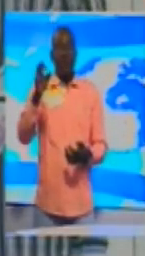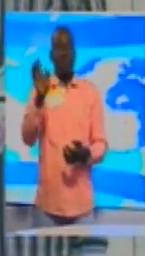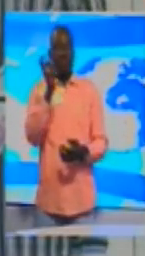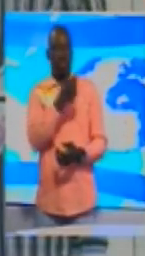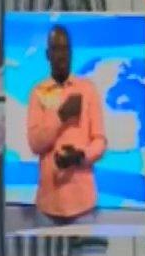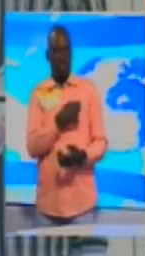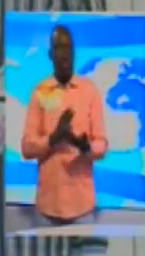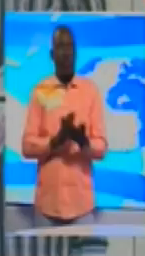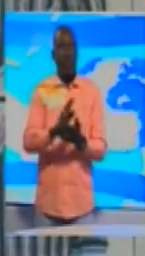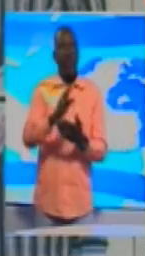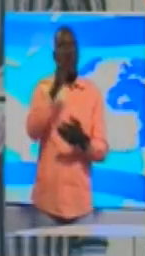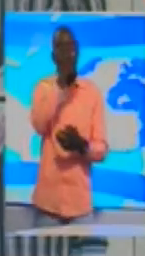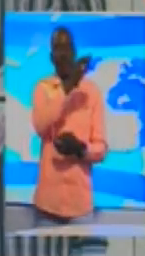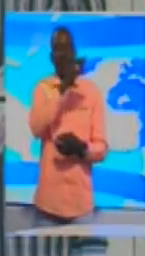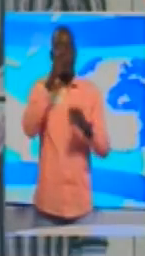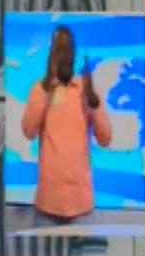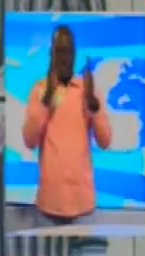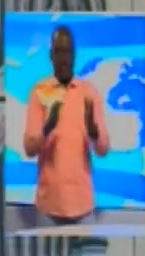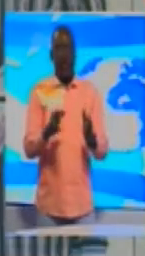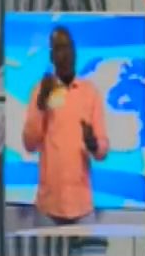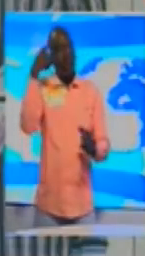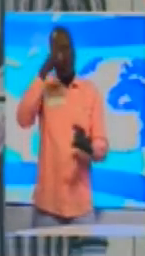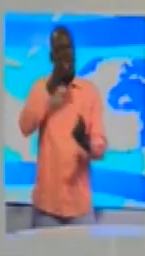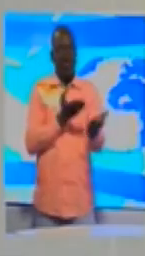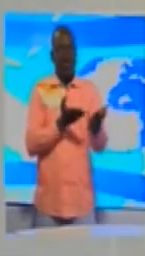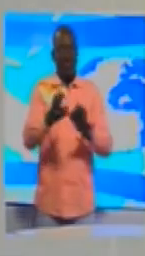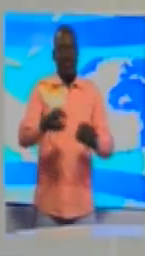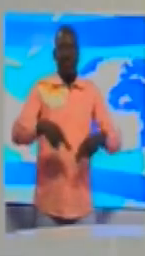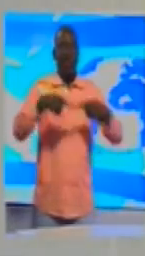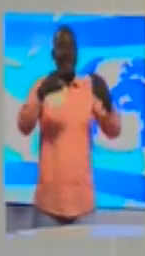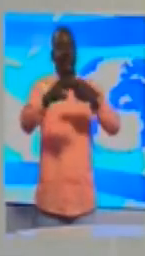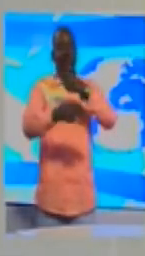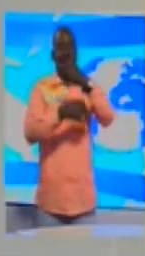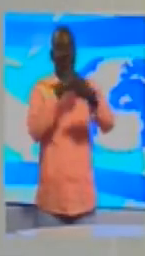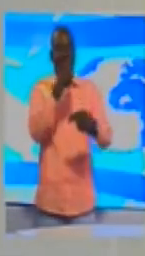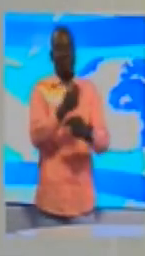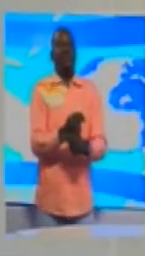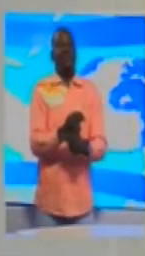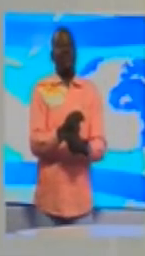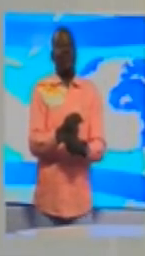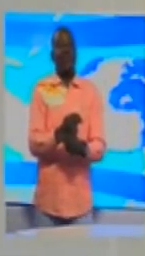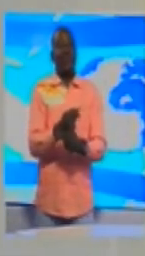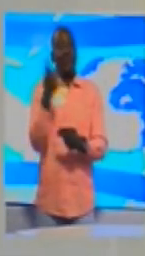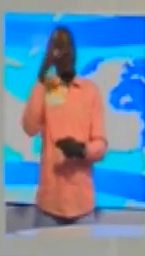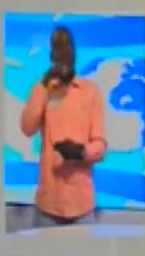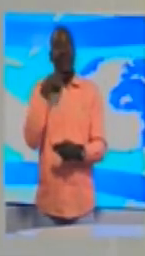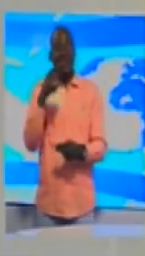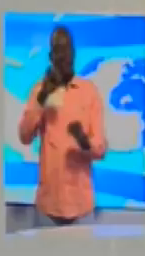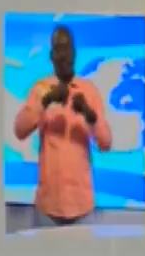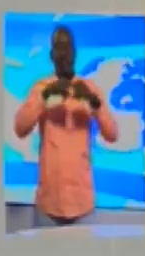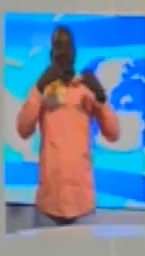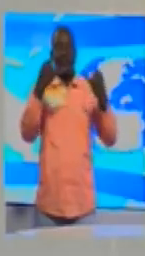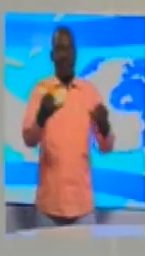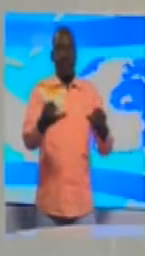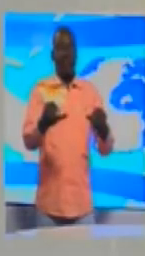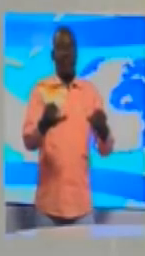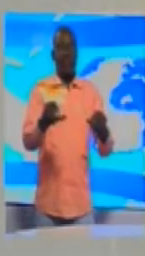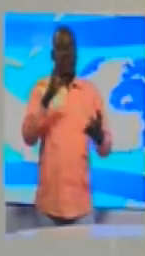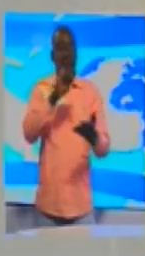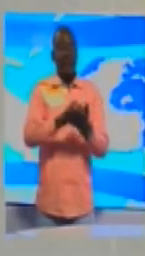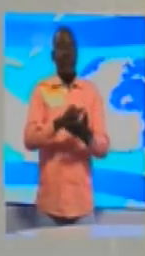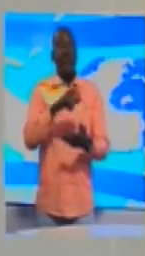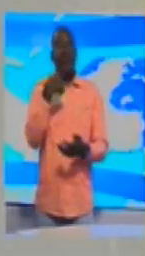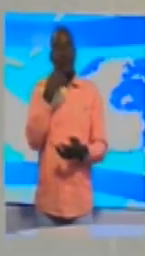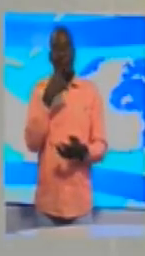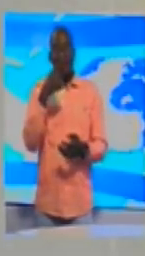Faso pour bons et loyaux services rendus à la nation. Un signal fort, renchérit le journal dans son édito. Ce qui,